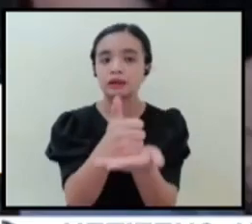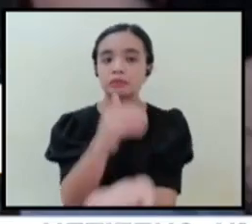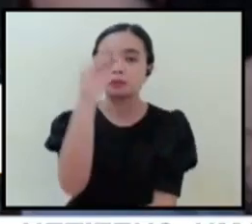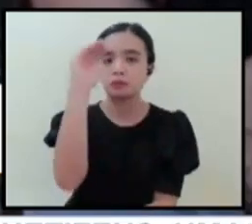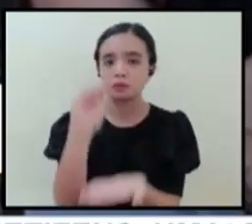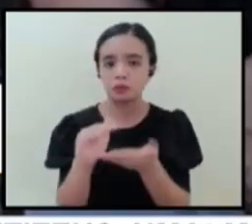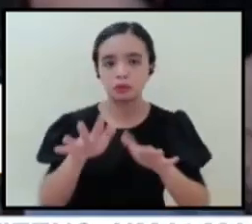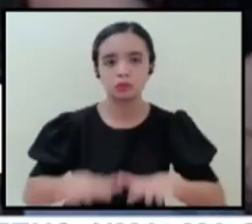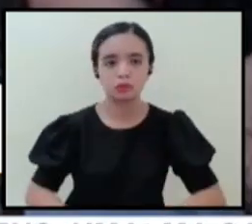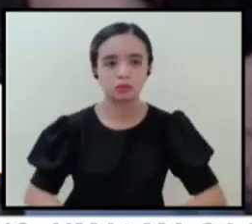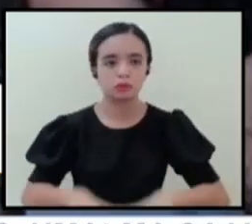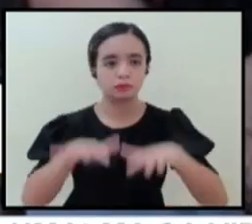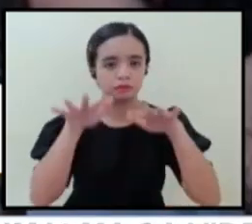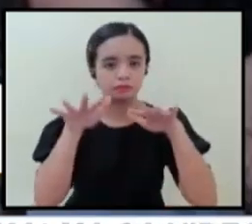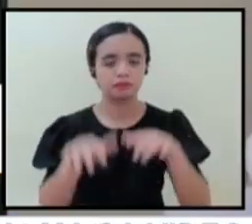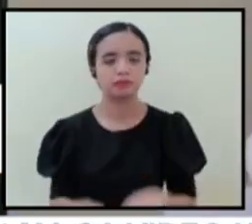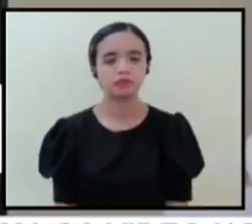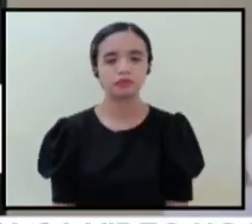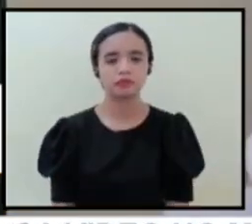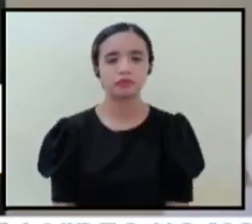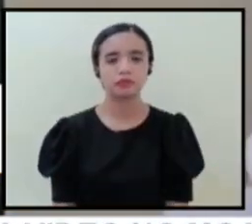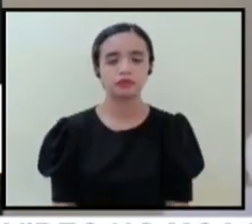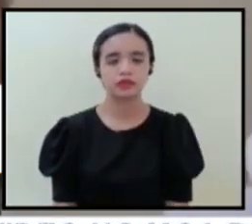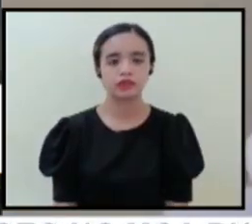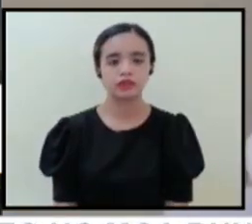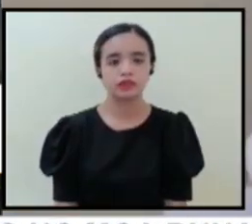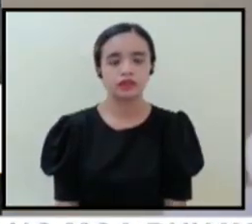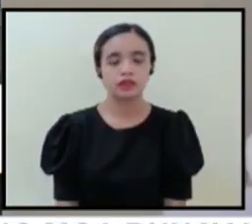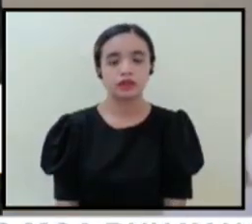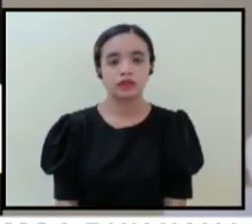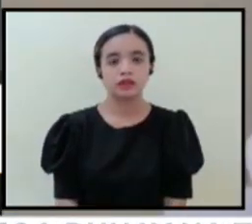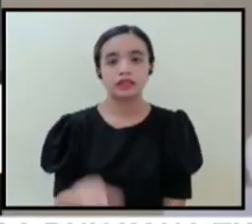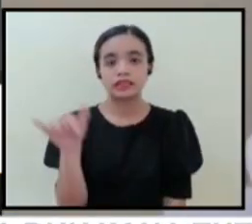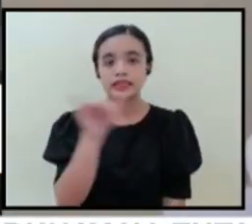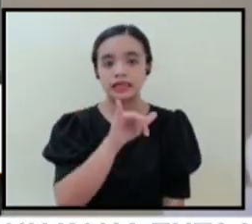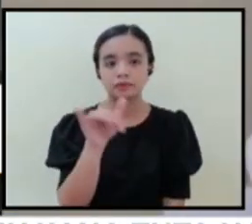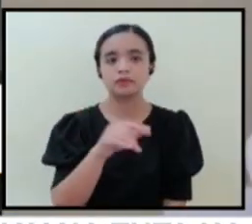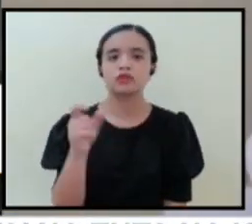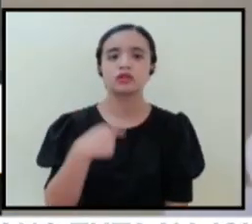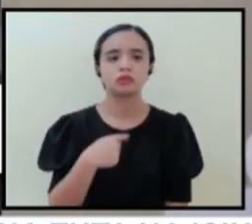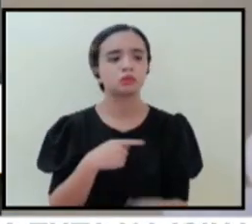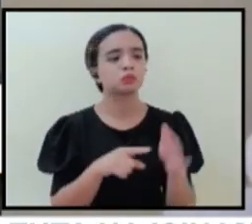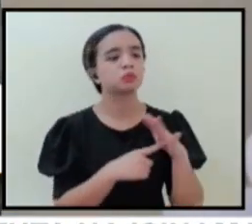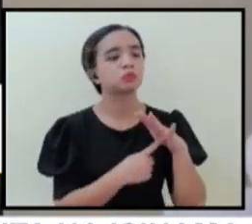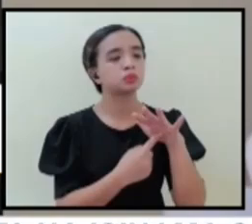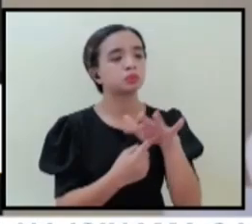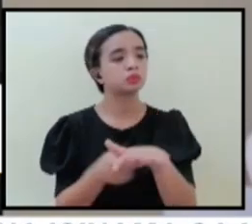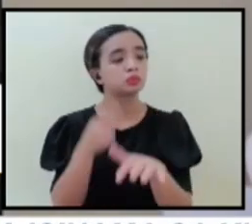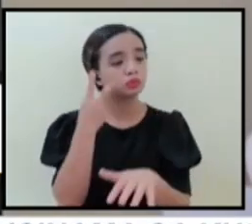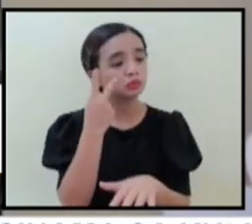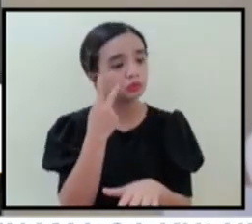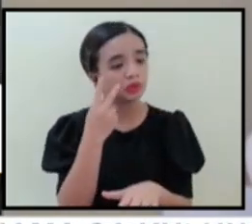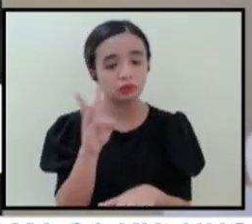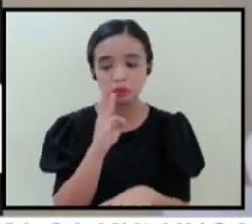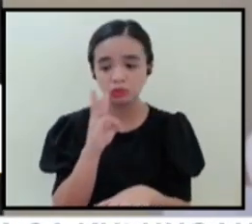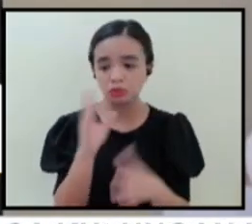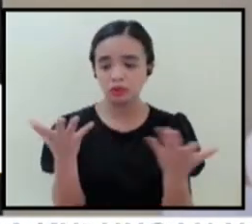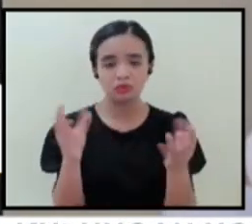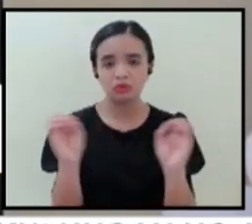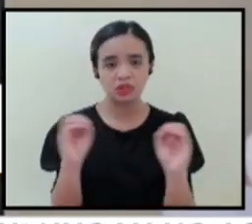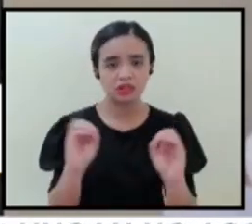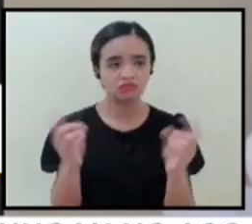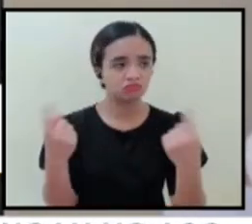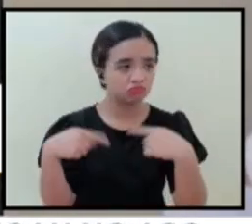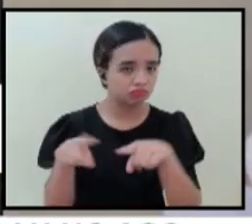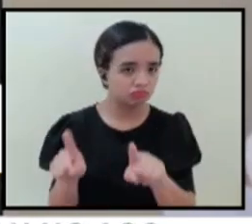rehiyon. Ganun din yung observation ko dun sa habang lumilipad kami, iniikot. Yung tubig walang pupuntahan